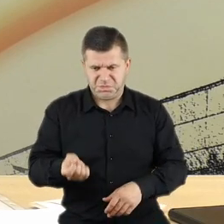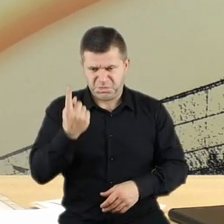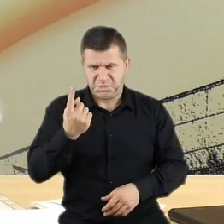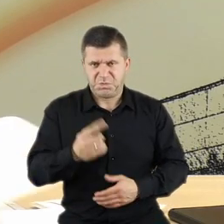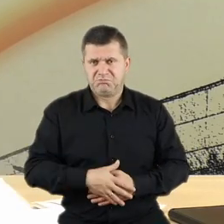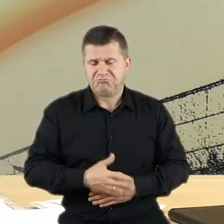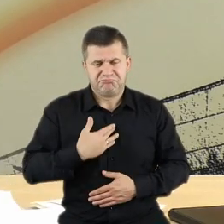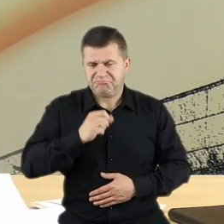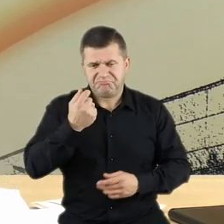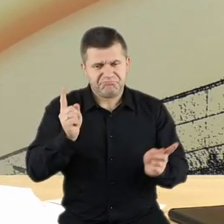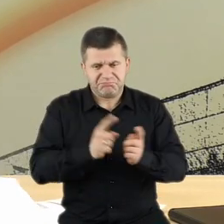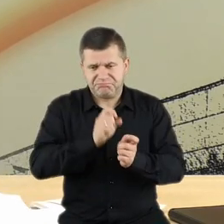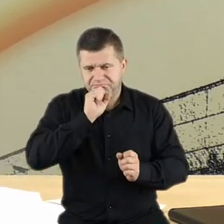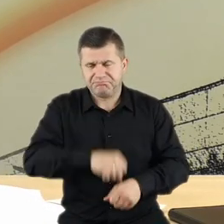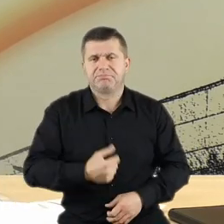E